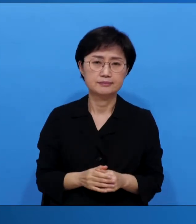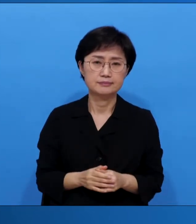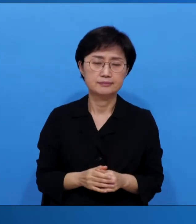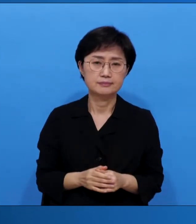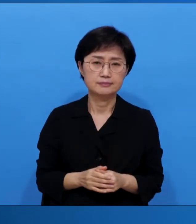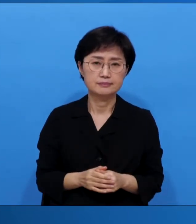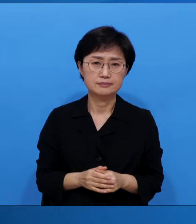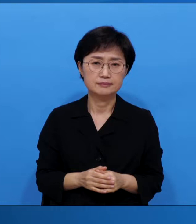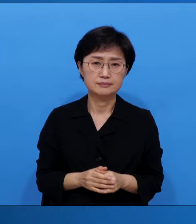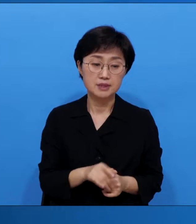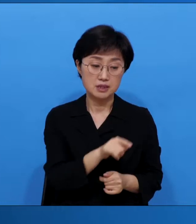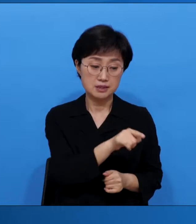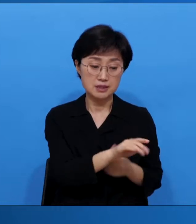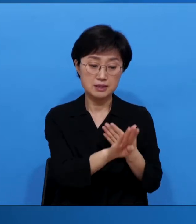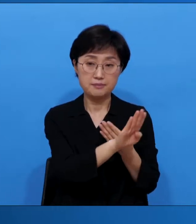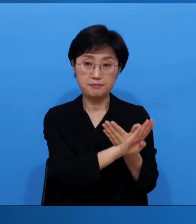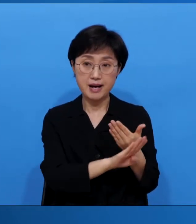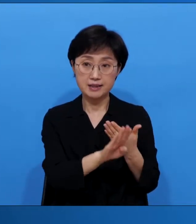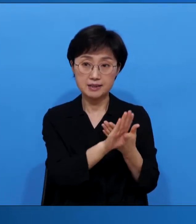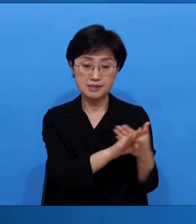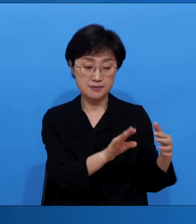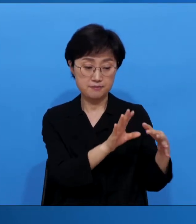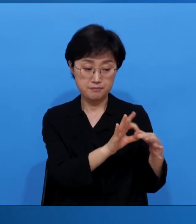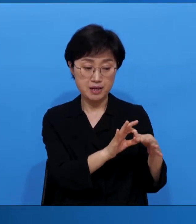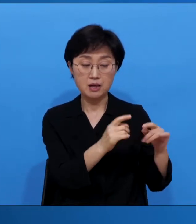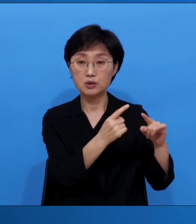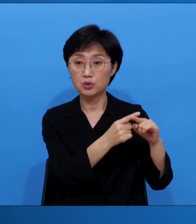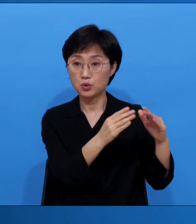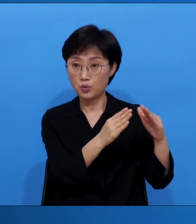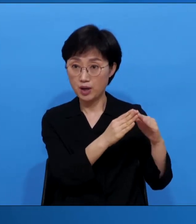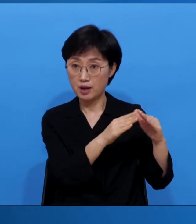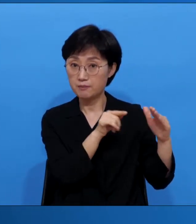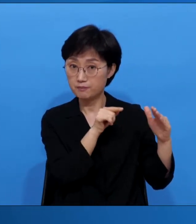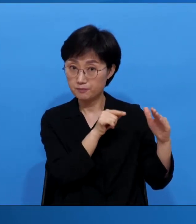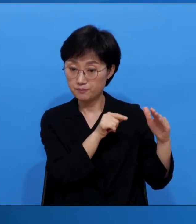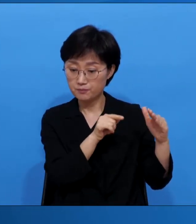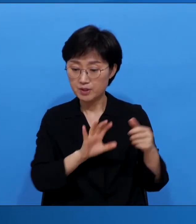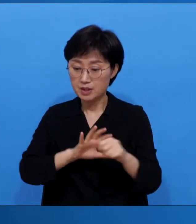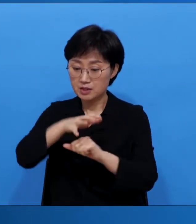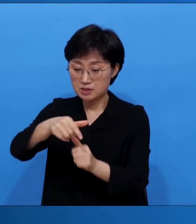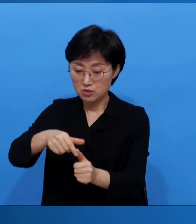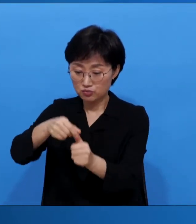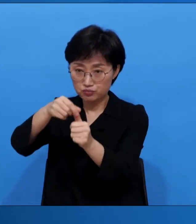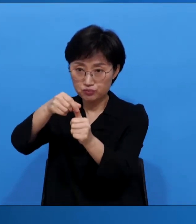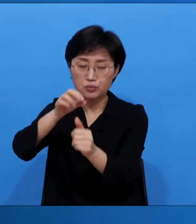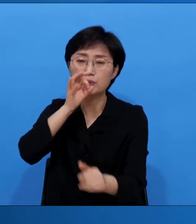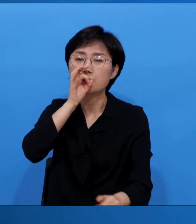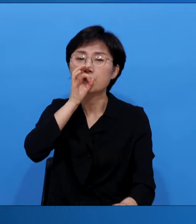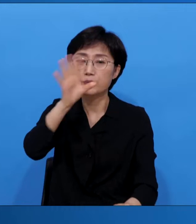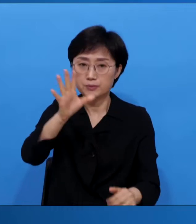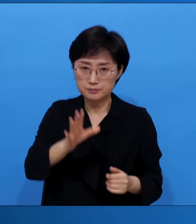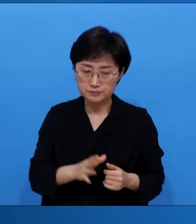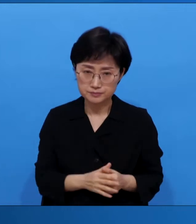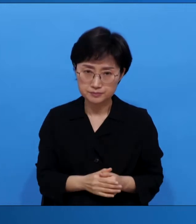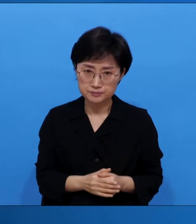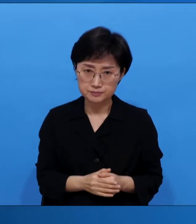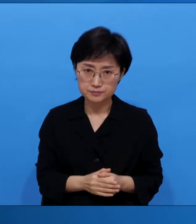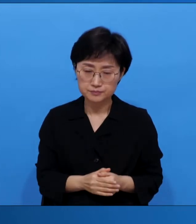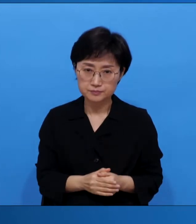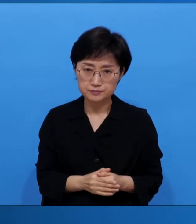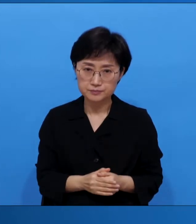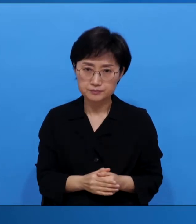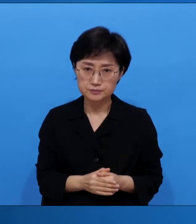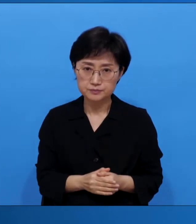이 바리새 교회는 세상 살릴 수 없습니다. The Pharisaical church could not save the world. 여러분